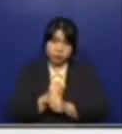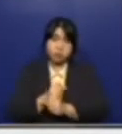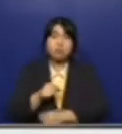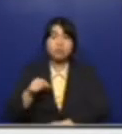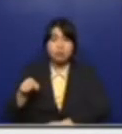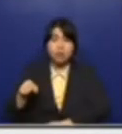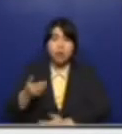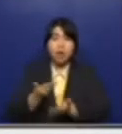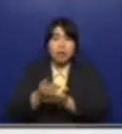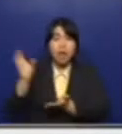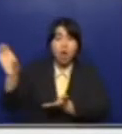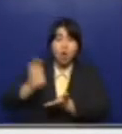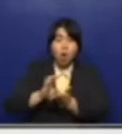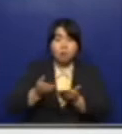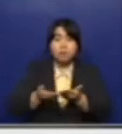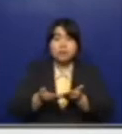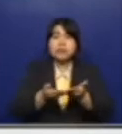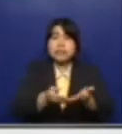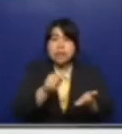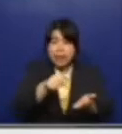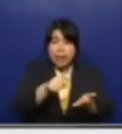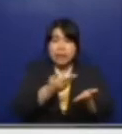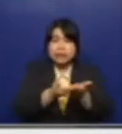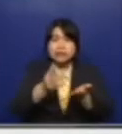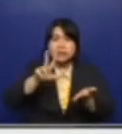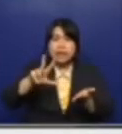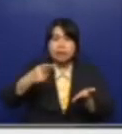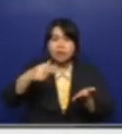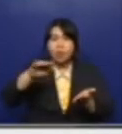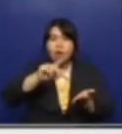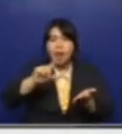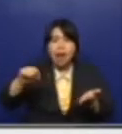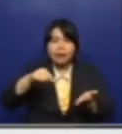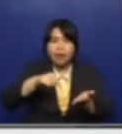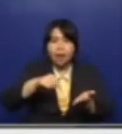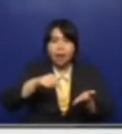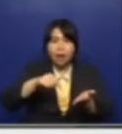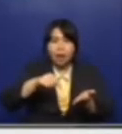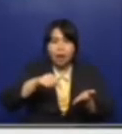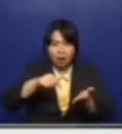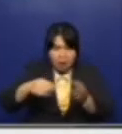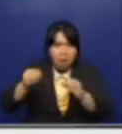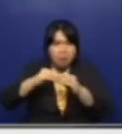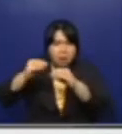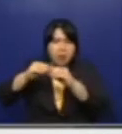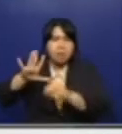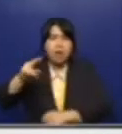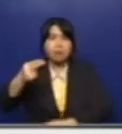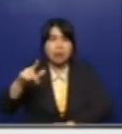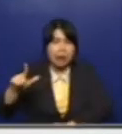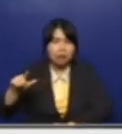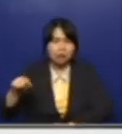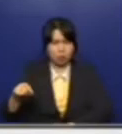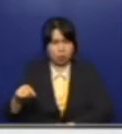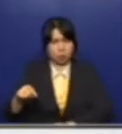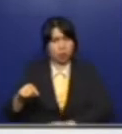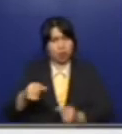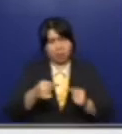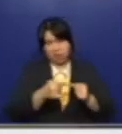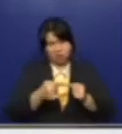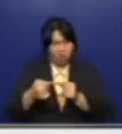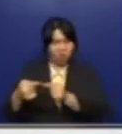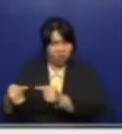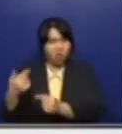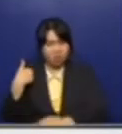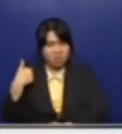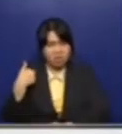งบซื้อเรือดำน้ำใหญ่ๆ 30,000 กว่าล้านเนี่ยท่านประธานลามไปเกือบ 50,000 ล้านมันต่อเนื่องไงท่